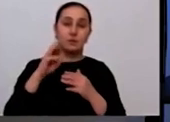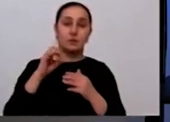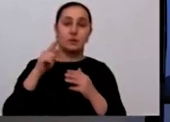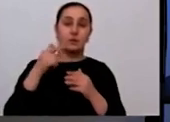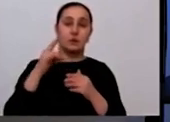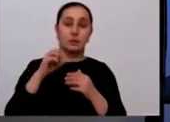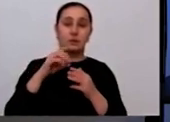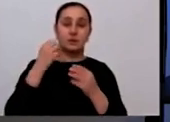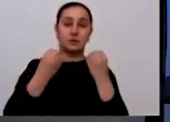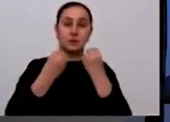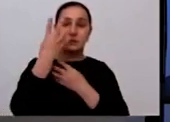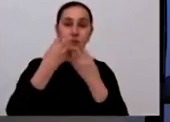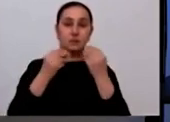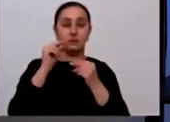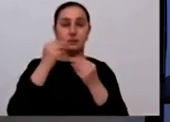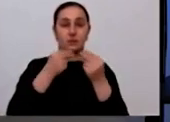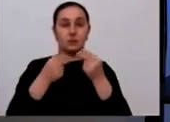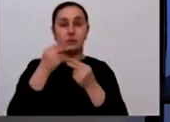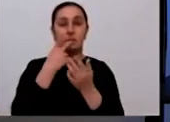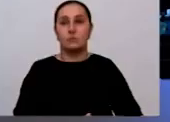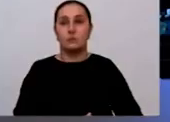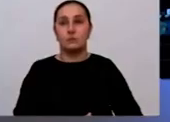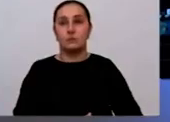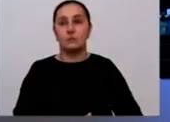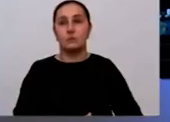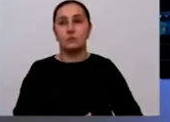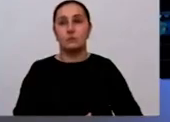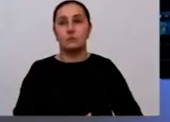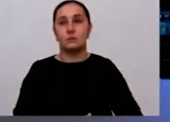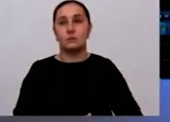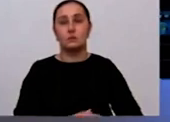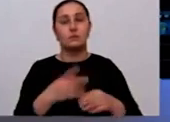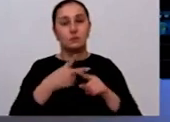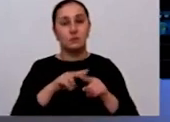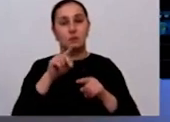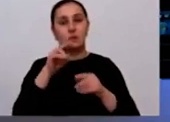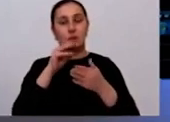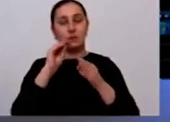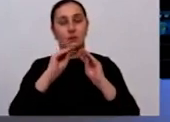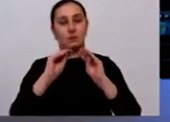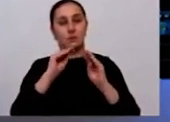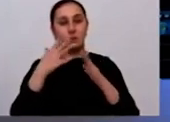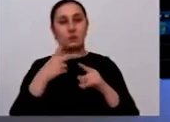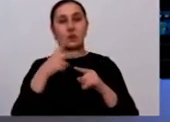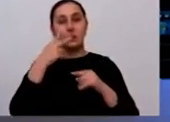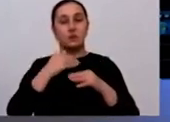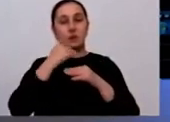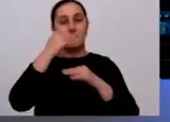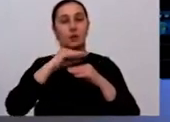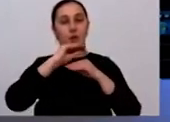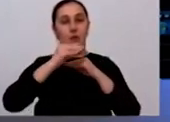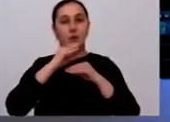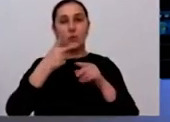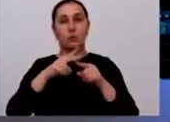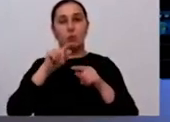yordamida svetofor yasashni ko'rib chiqamiz. Demak, dasturni yuklab oldik. 2 qatlam qilib oldik.